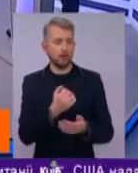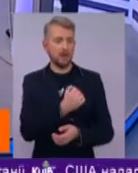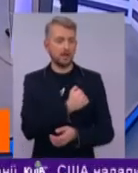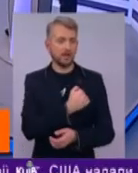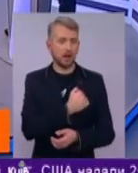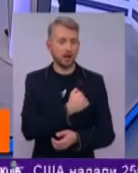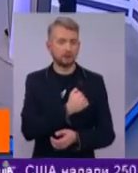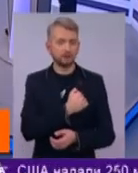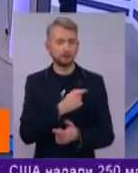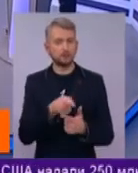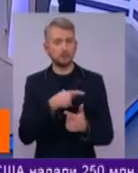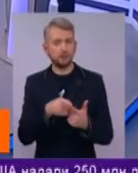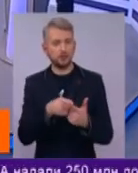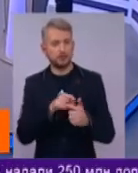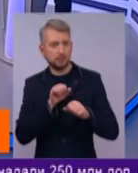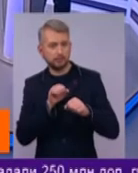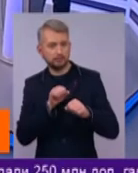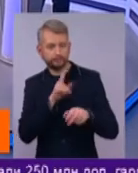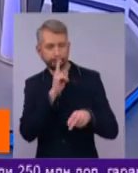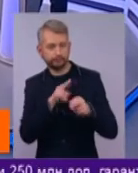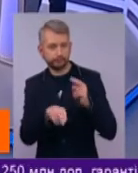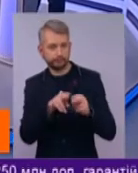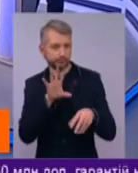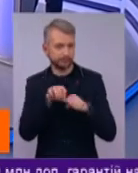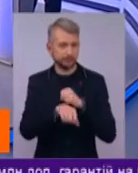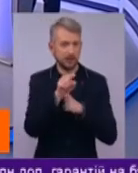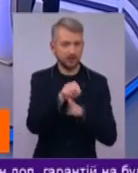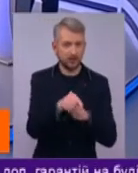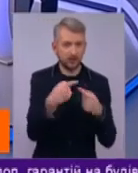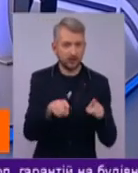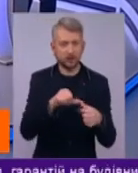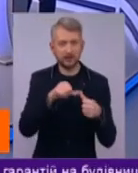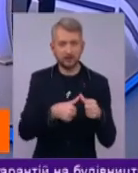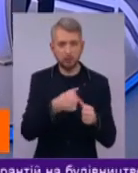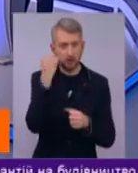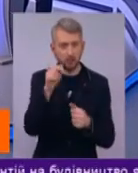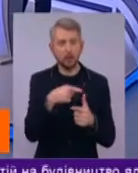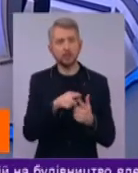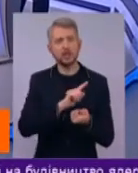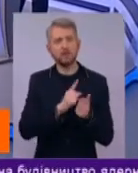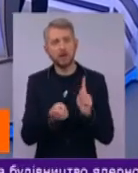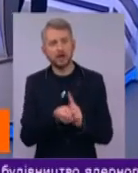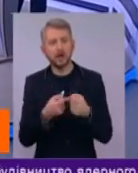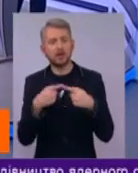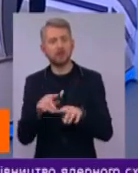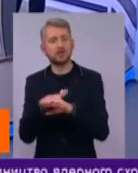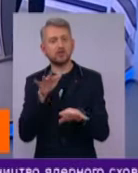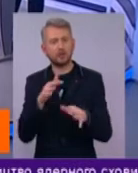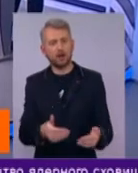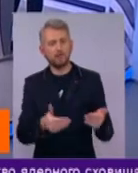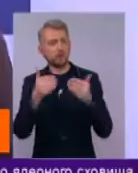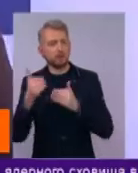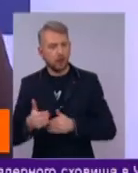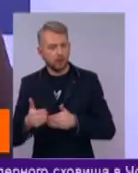чи дають відсіч іншим і закріпляють цю перемогу, чи навпаки, інші війська